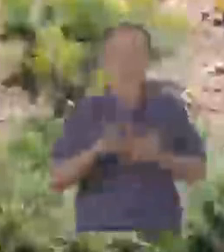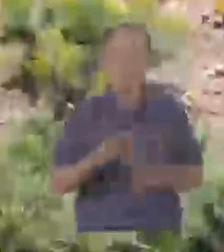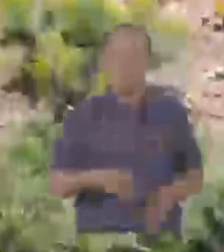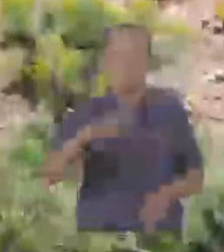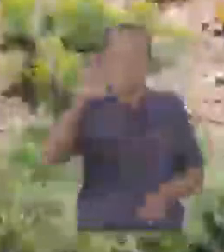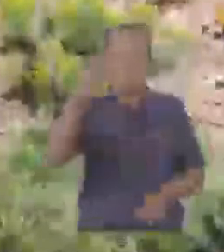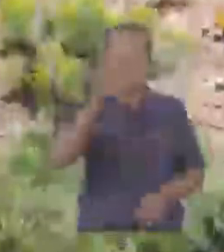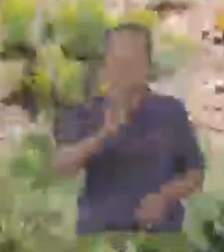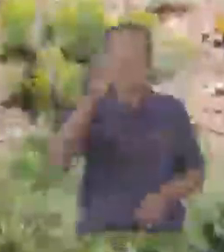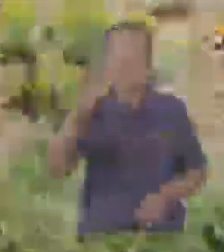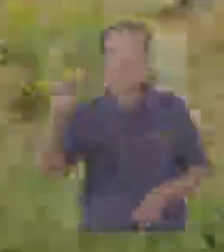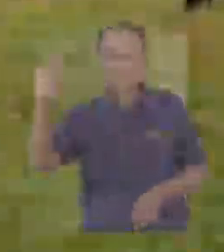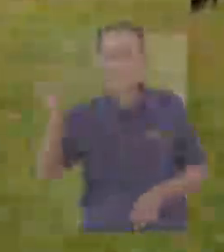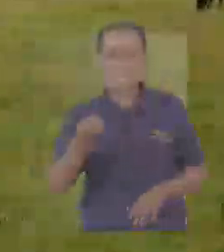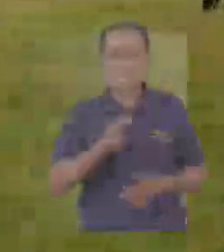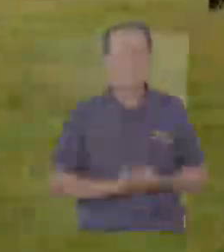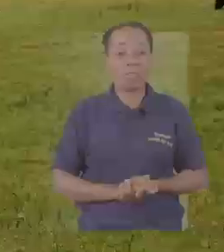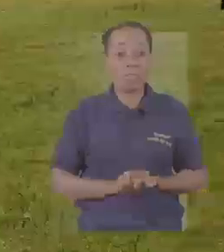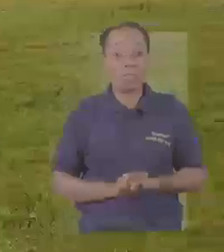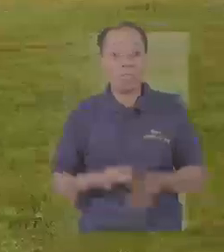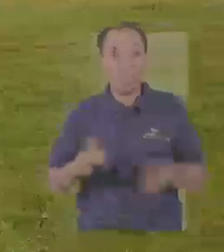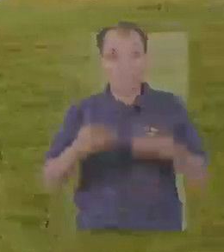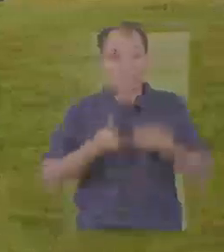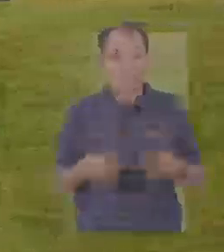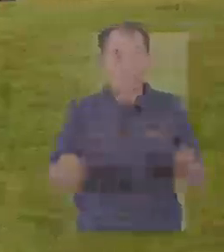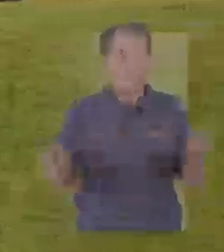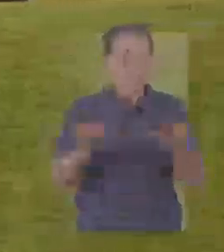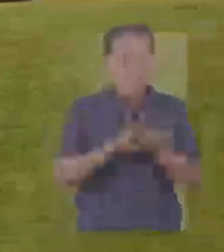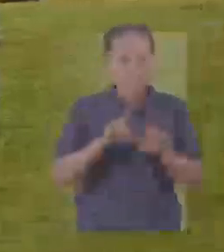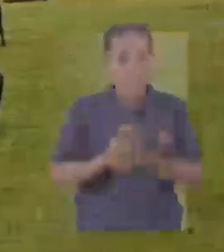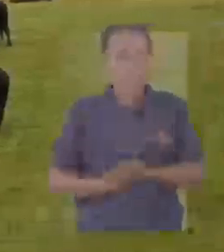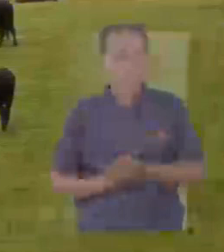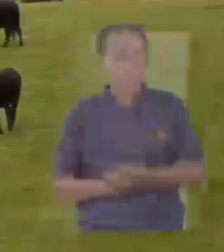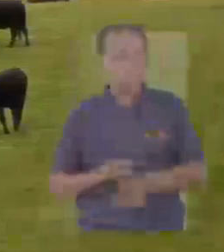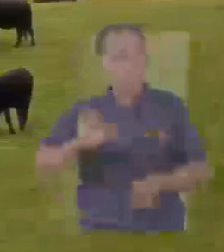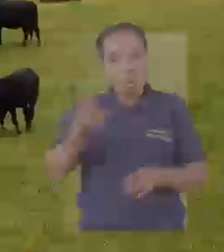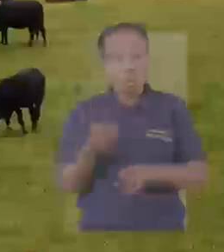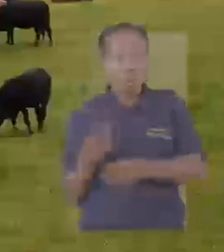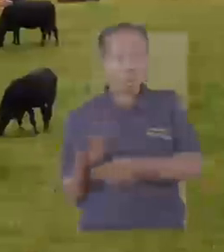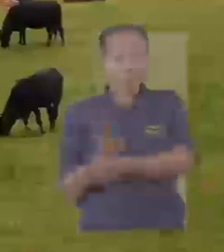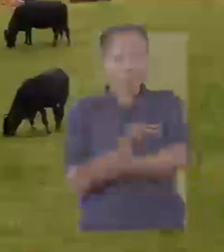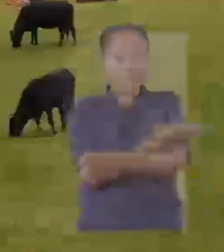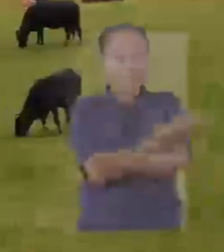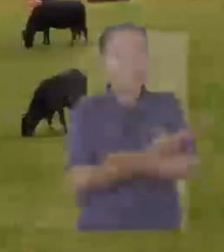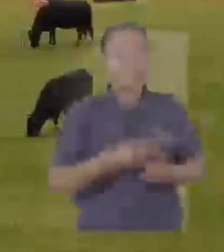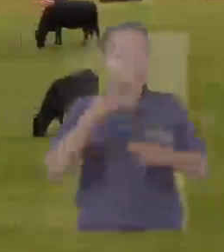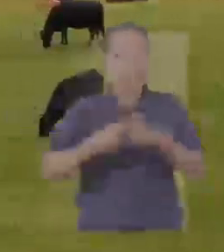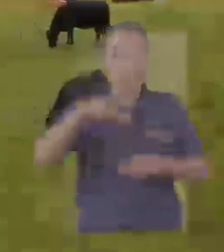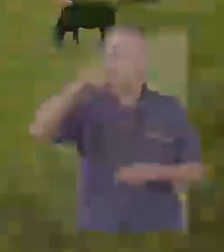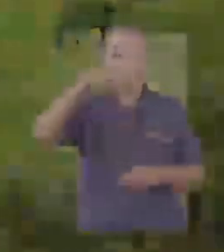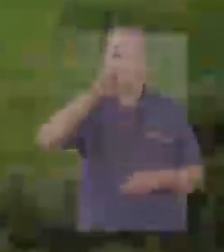méditerranéenne, sans oublier cette importante végétation de prairies, prairies favorables